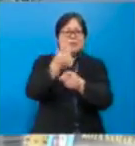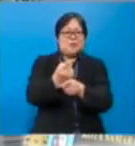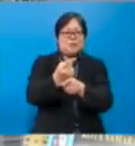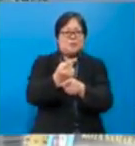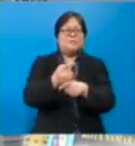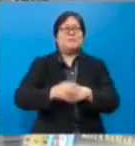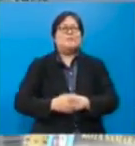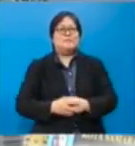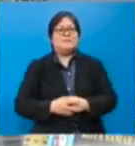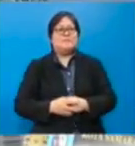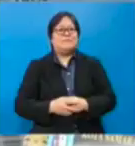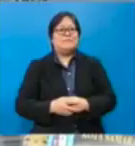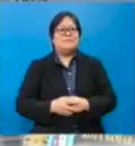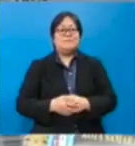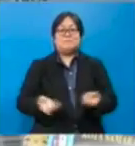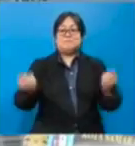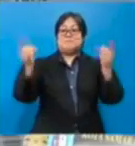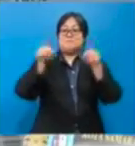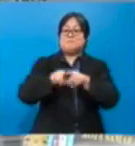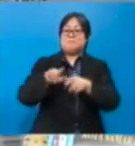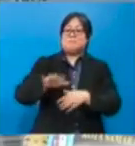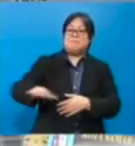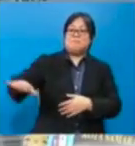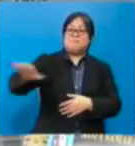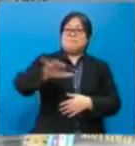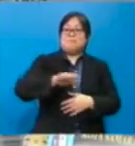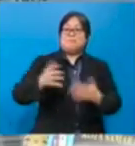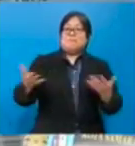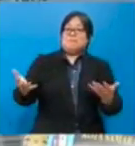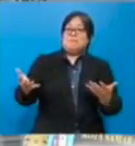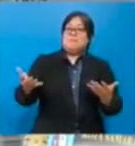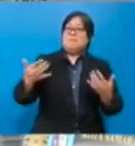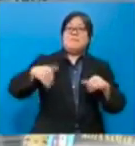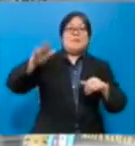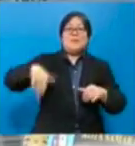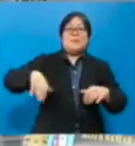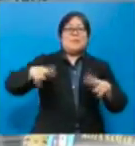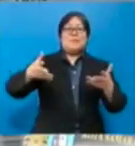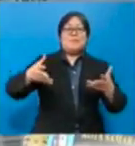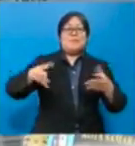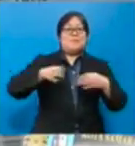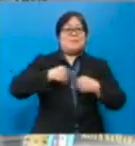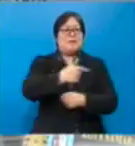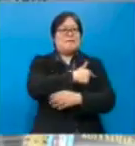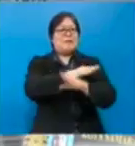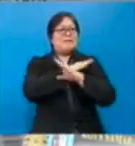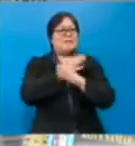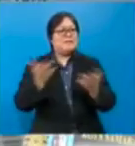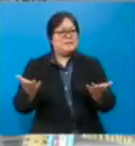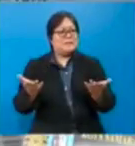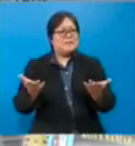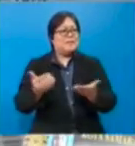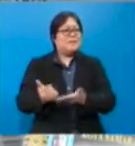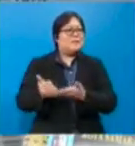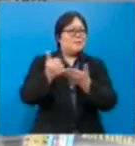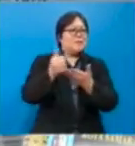yang palsu ini, menyebabkan ada di antara mereka yang masih belum mau menerima vaksin untuk